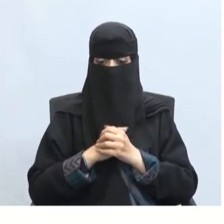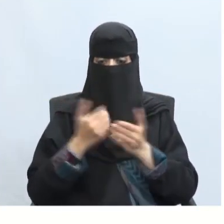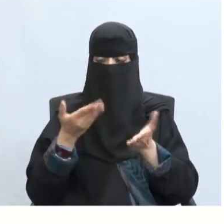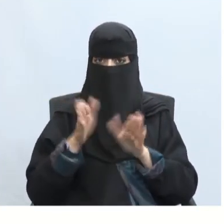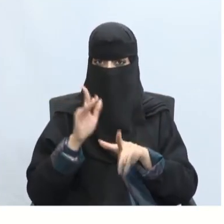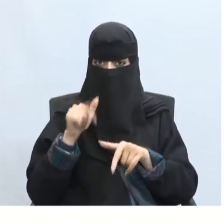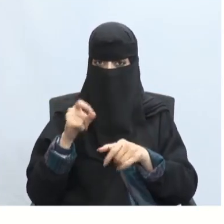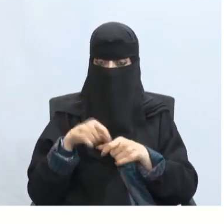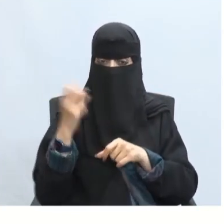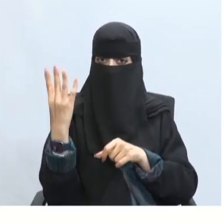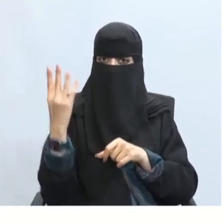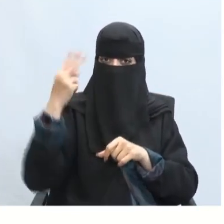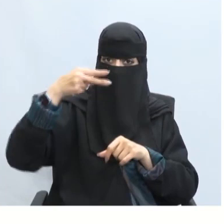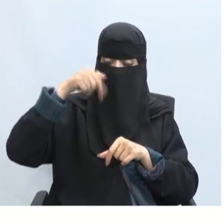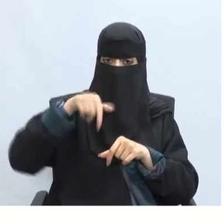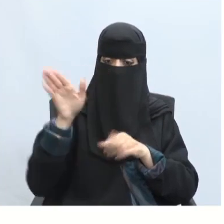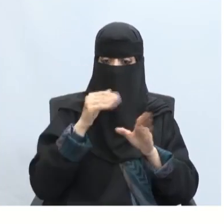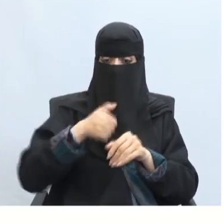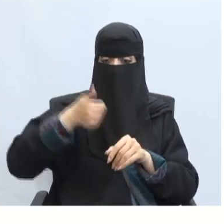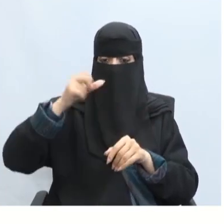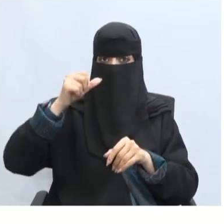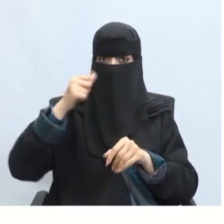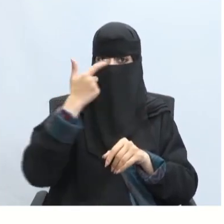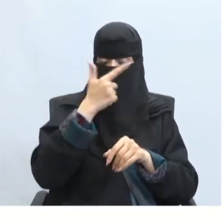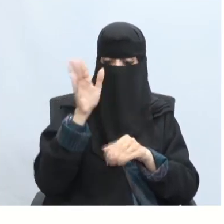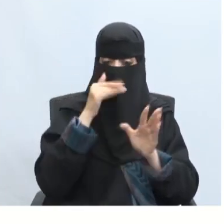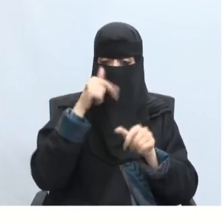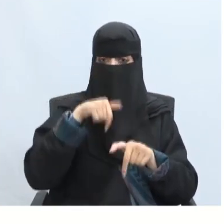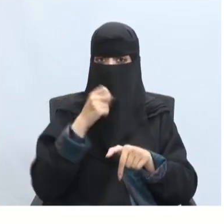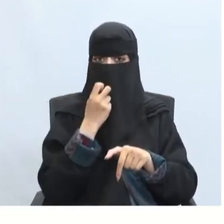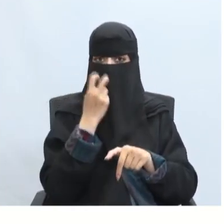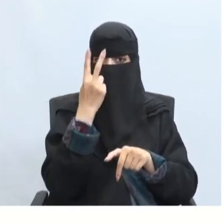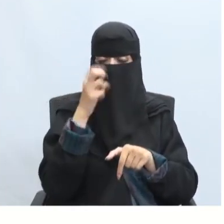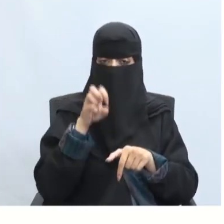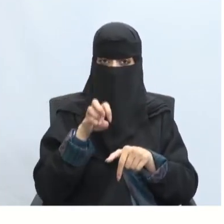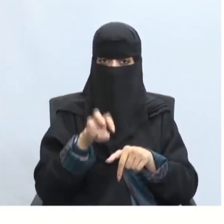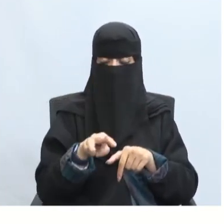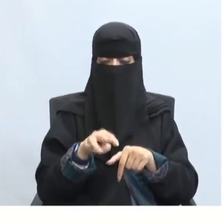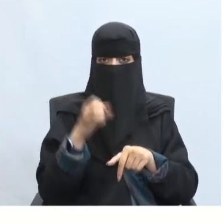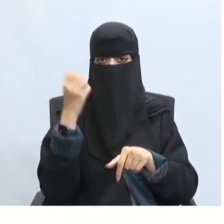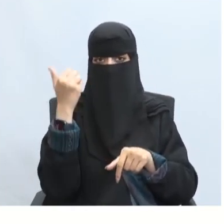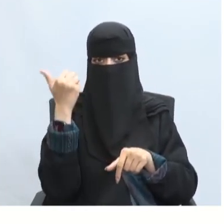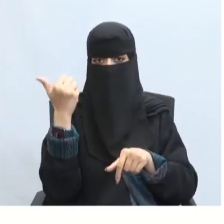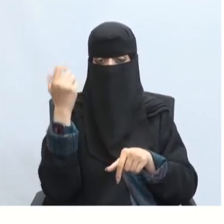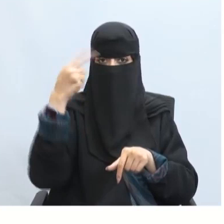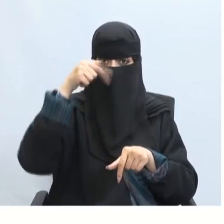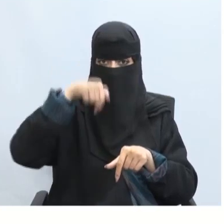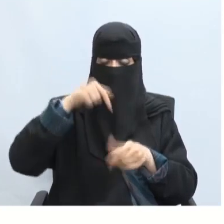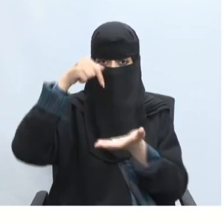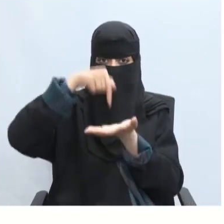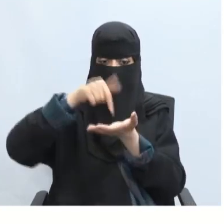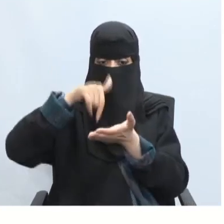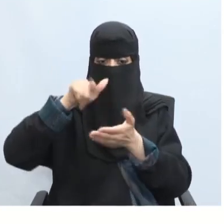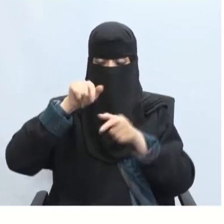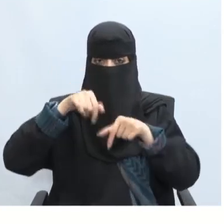المتوسط في 24 اغسطس 2016 عزيزي الطالب عزيزتي الطالبه ضرب الزلزال وسط